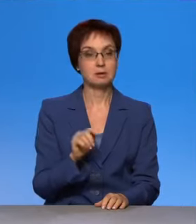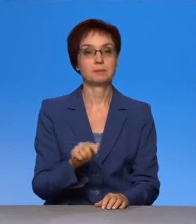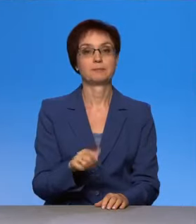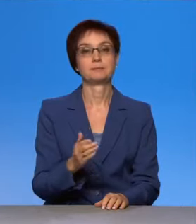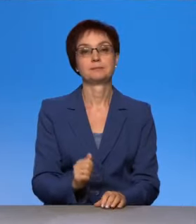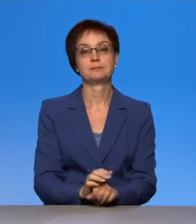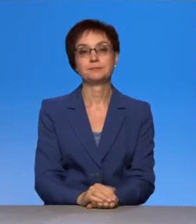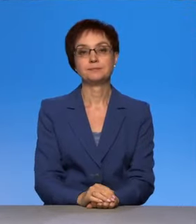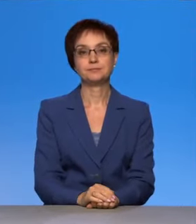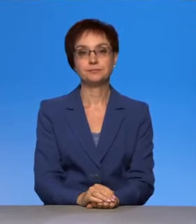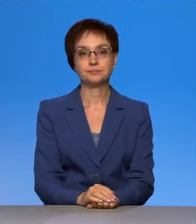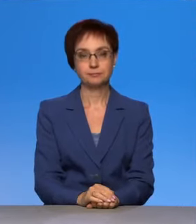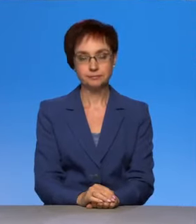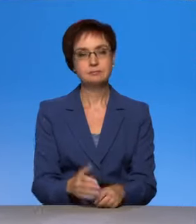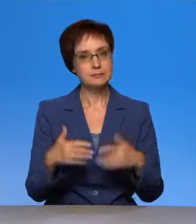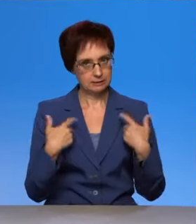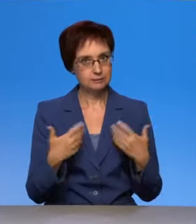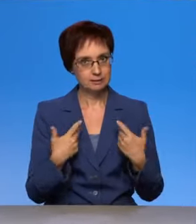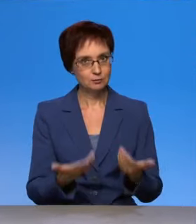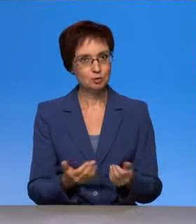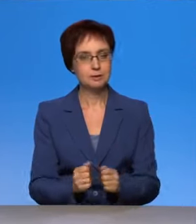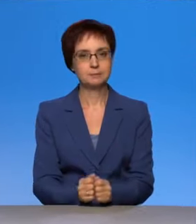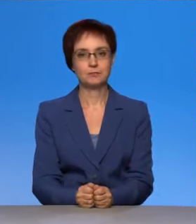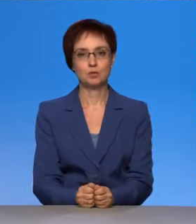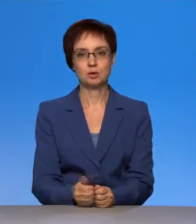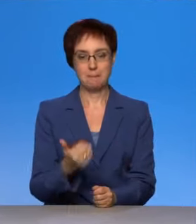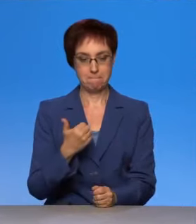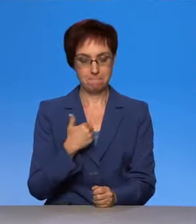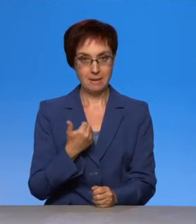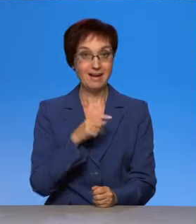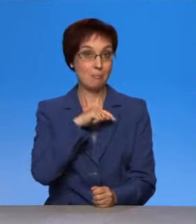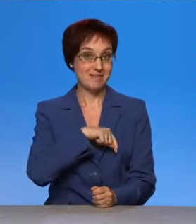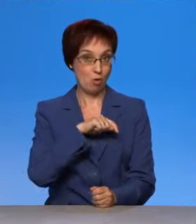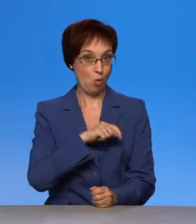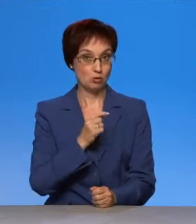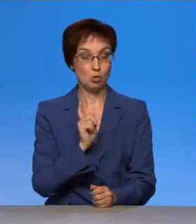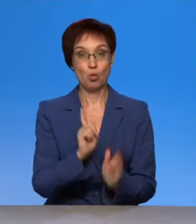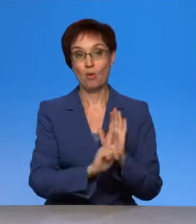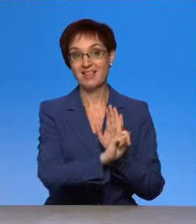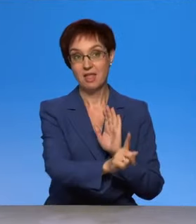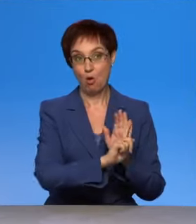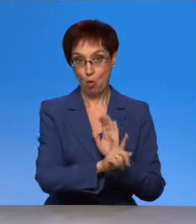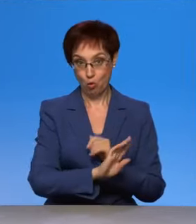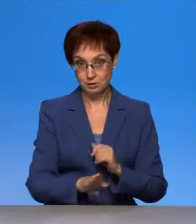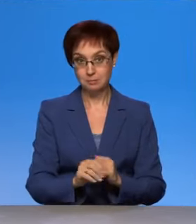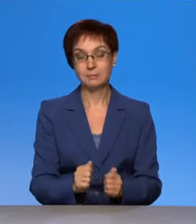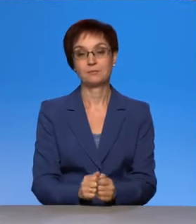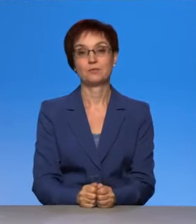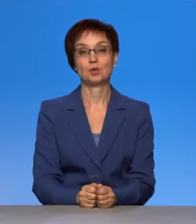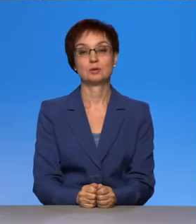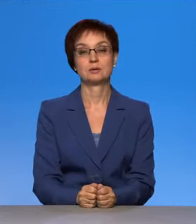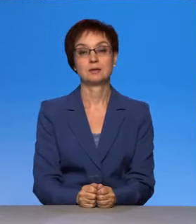что ваших клиентов расскажите. Там мы не ходим к психологам, психологи ходят к нам. Да. Вы заметили,